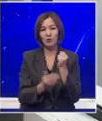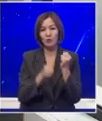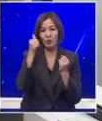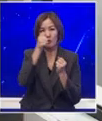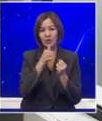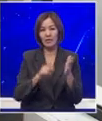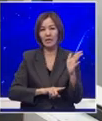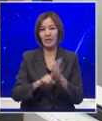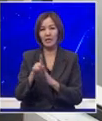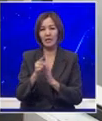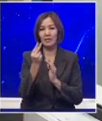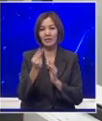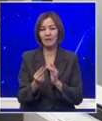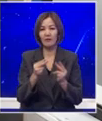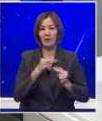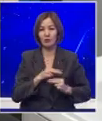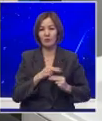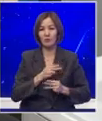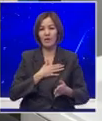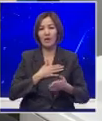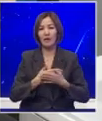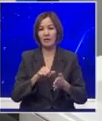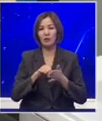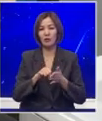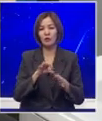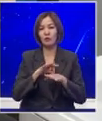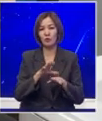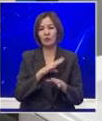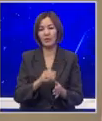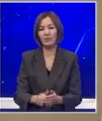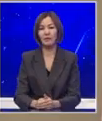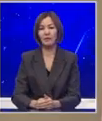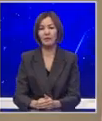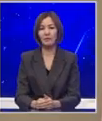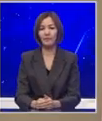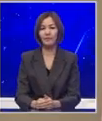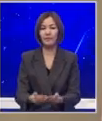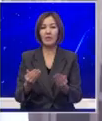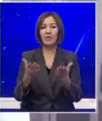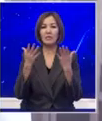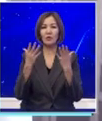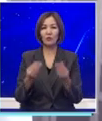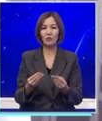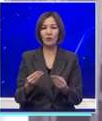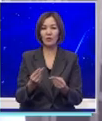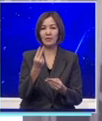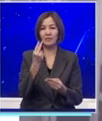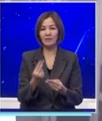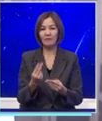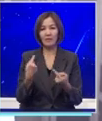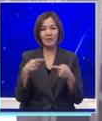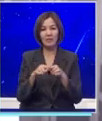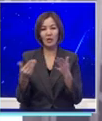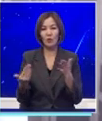қолға алынған цифрландыру жұмыстары қарқынды жүріп жатыр, дейді мамандар. Қазіргі таңда цифровизацияға